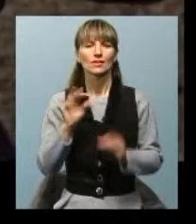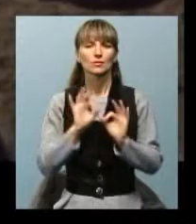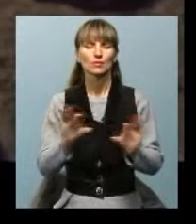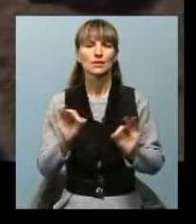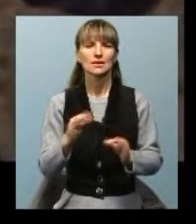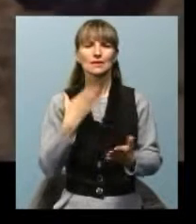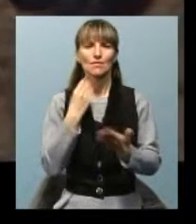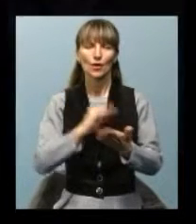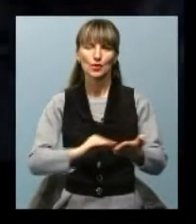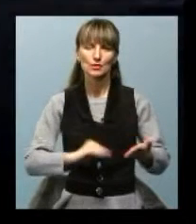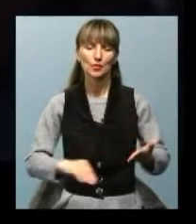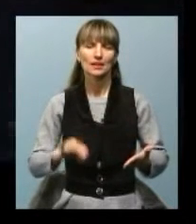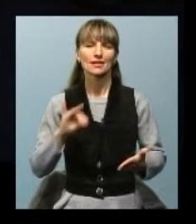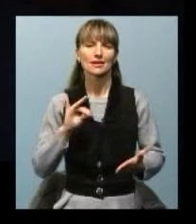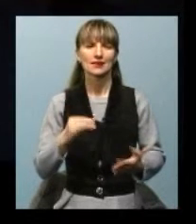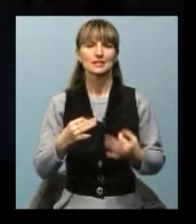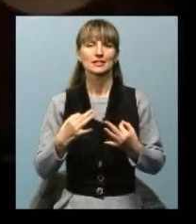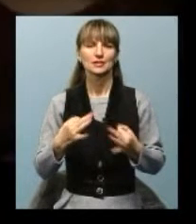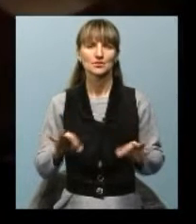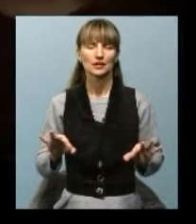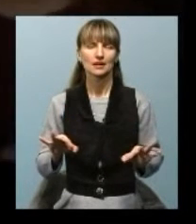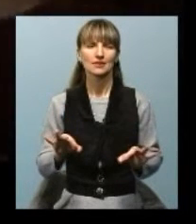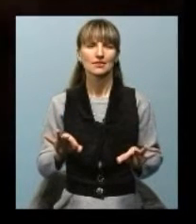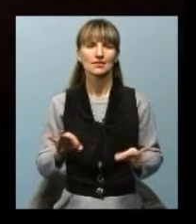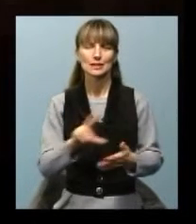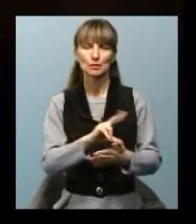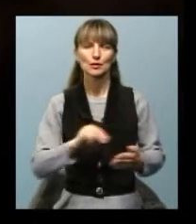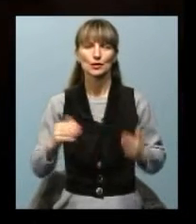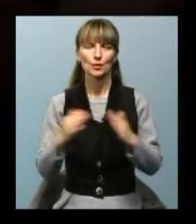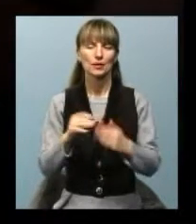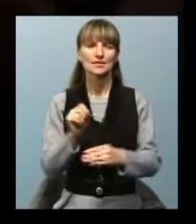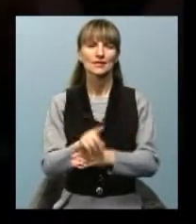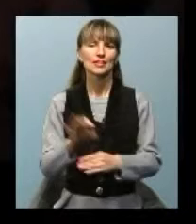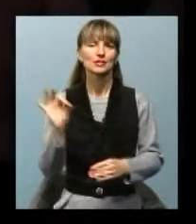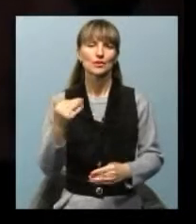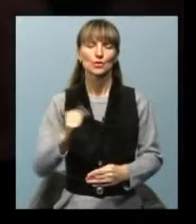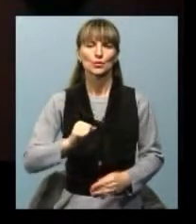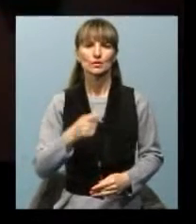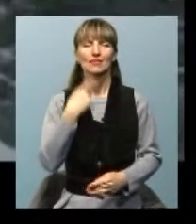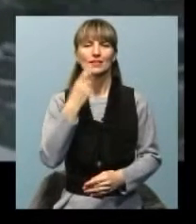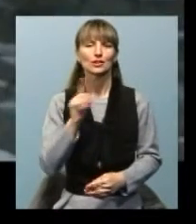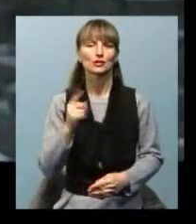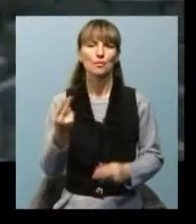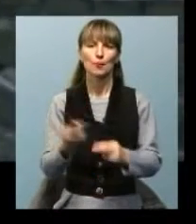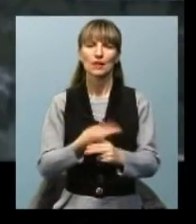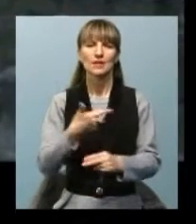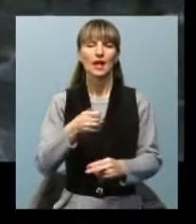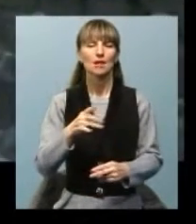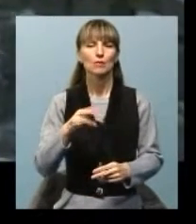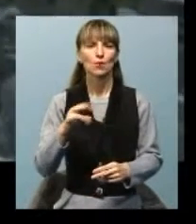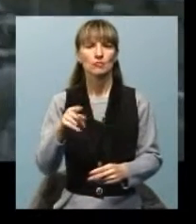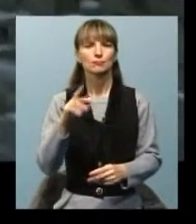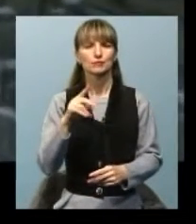свої конспекти і навіть дозволяє списувати домашні завдання. Часто її друзі зізнаються, що без Герміони їм було